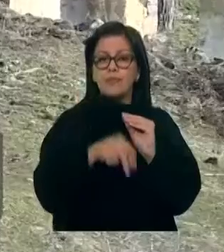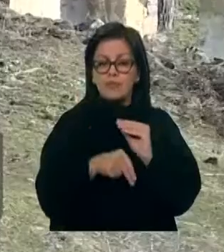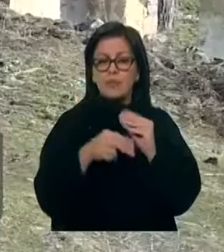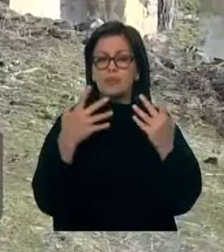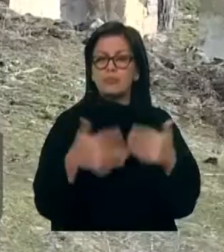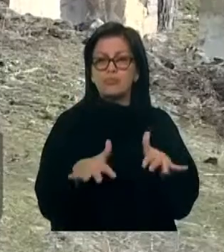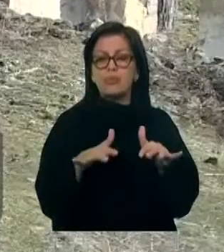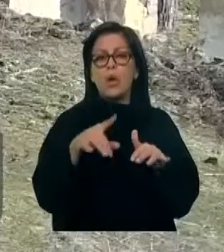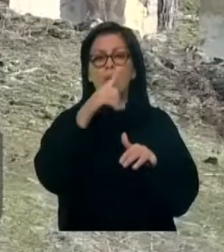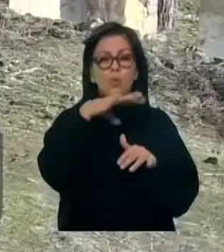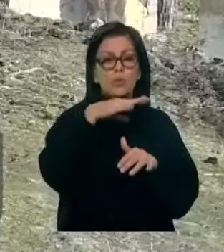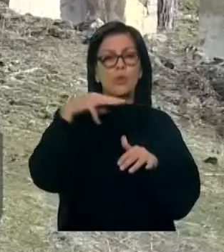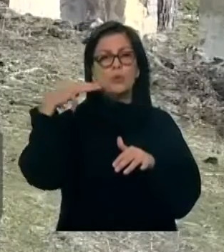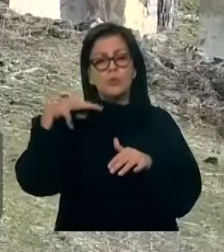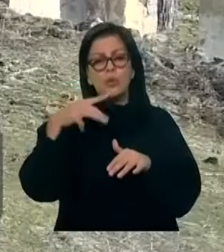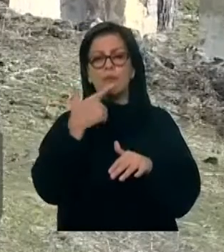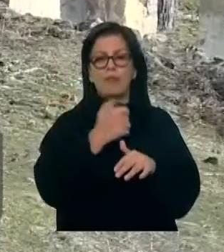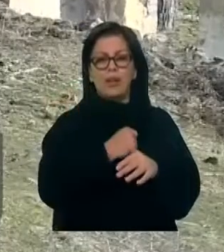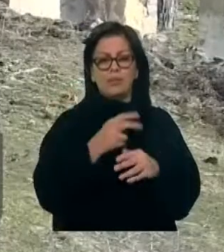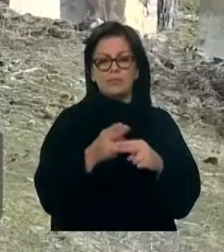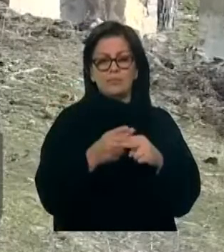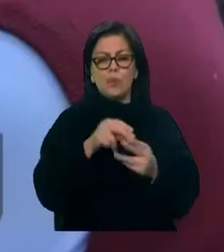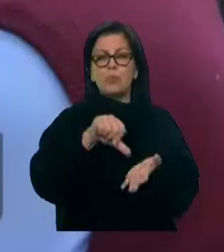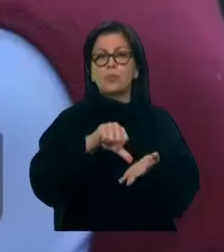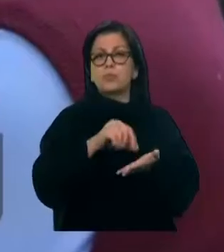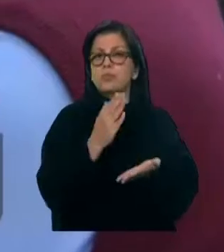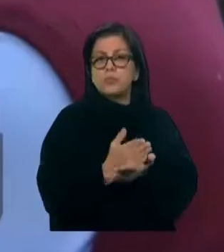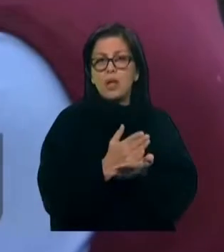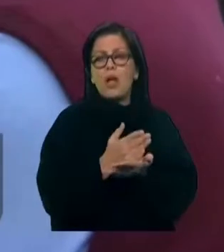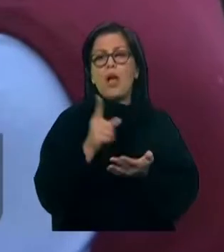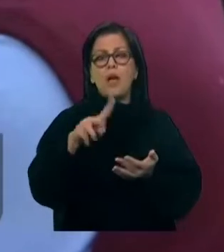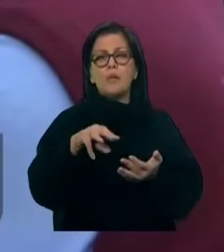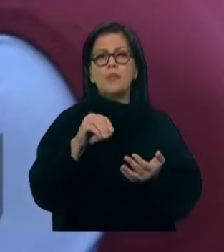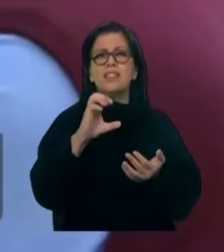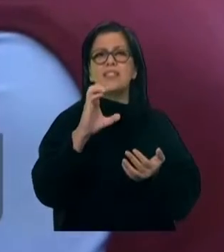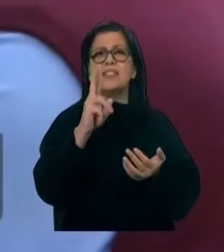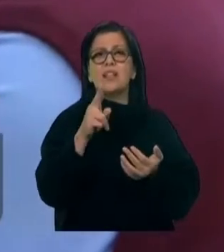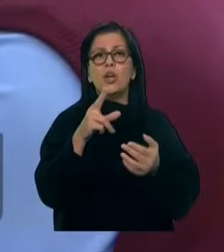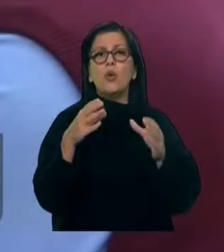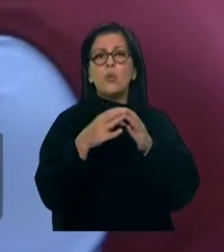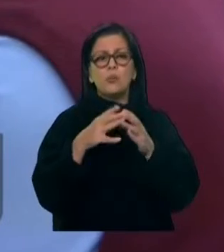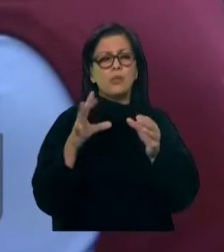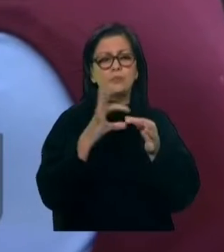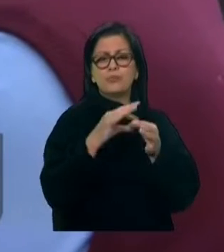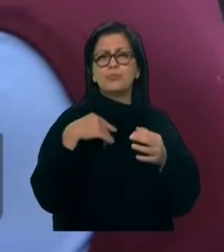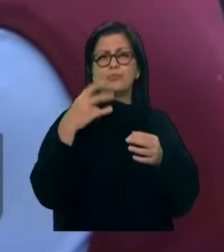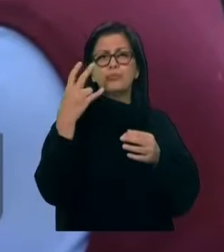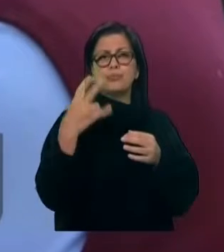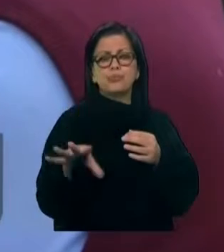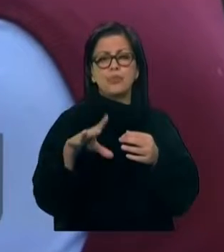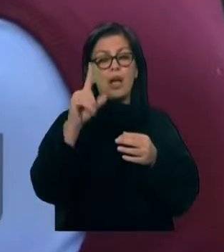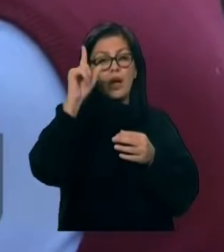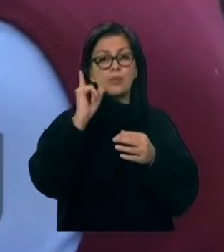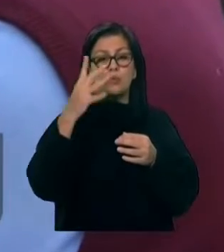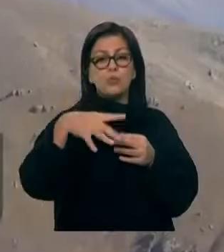etdiyini qeyd edərək Minsk qrupuna ehtiyac olmadığını bildirir. Siyasi şərhçi Sabir Məmmədli deyir ki, görüşdə Ermənistan tərəfi Azərbaycandan 44